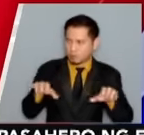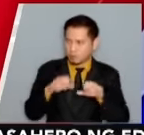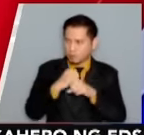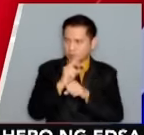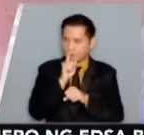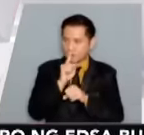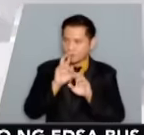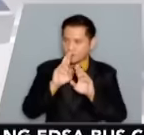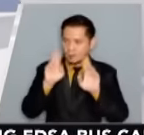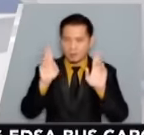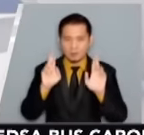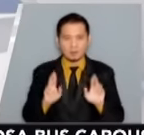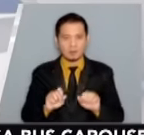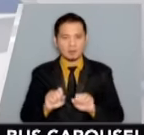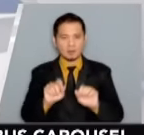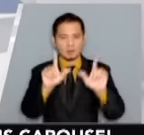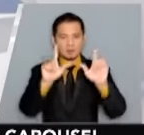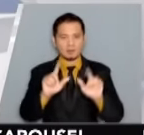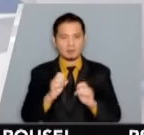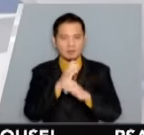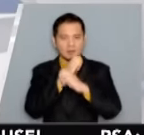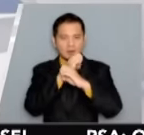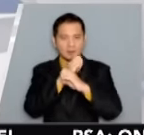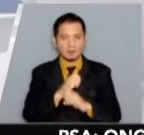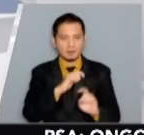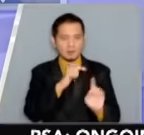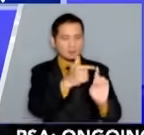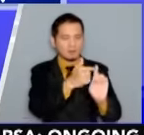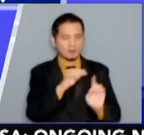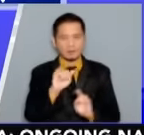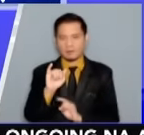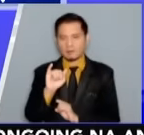North Avenue, makakasama natin si Ivan Maylina. Ivan?